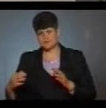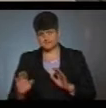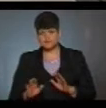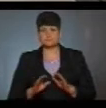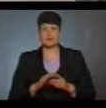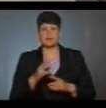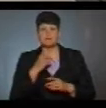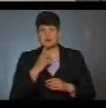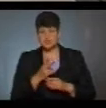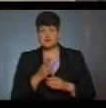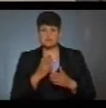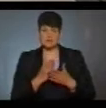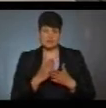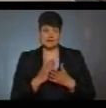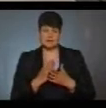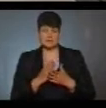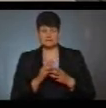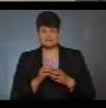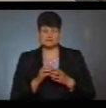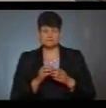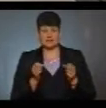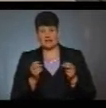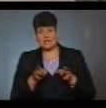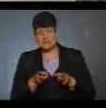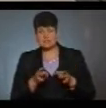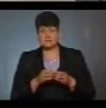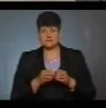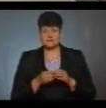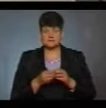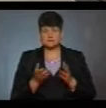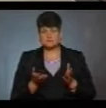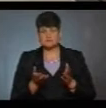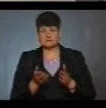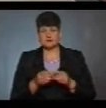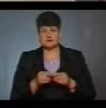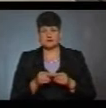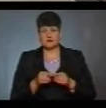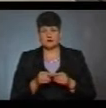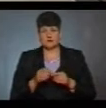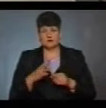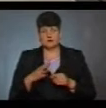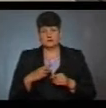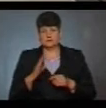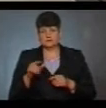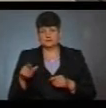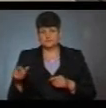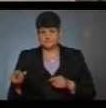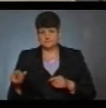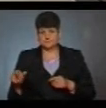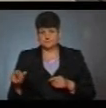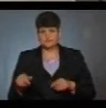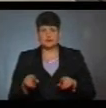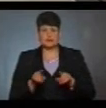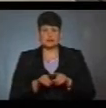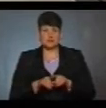Тобто, бачите, є певні якісь застереження і ризики, які, ну, скажімо так, на піку очікувань.